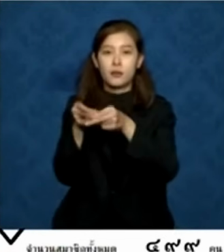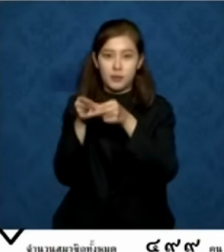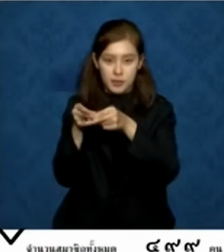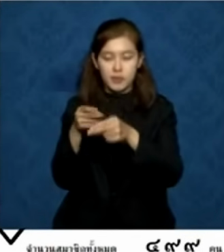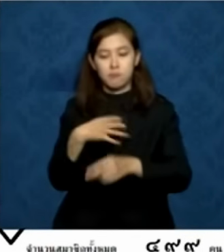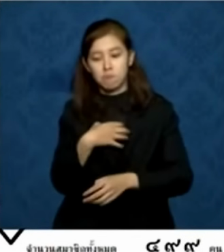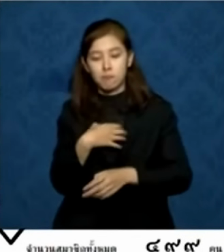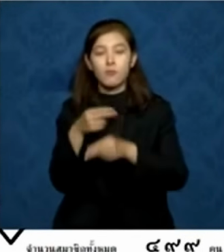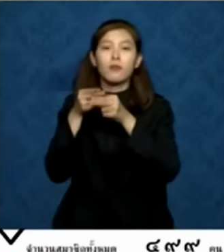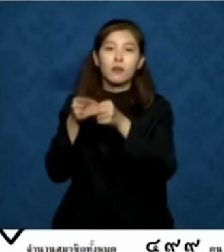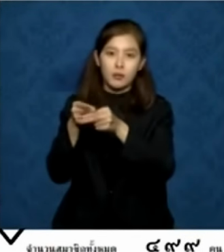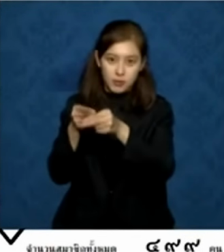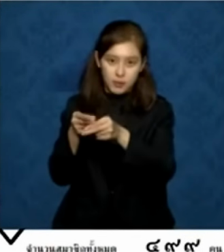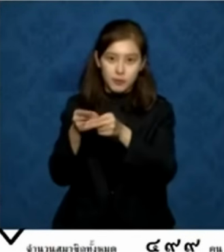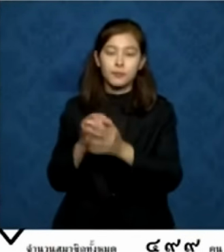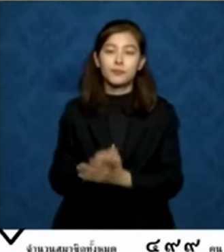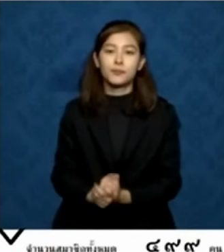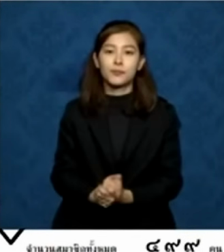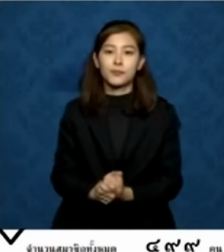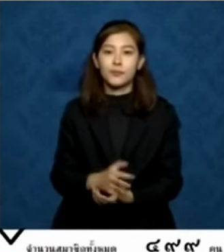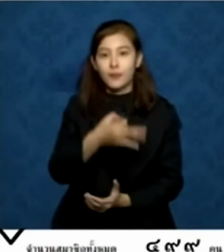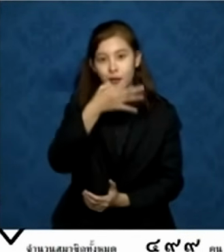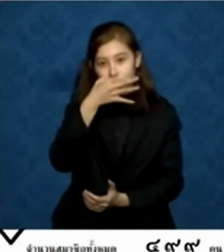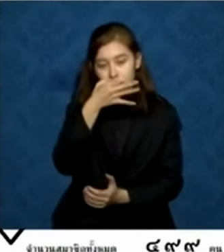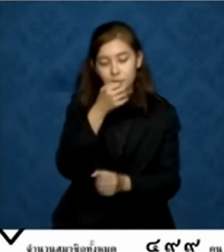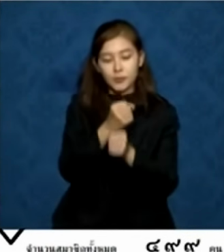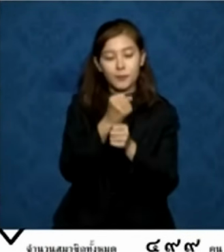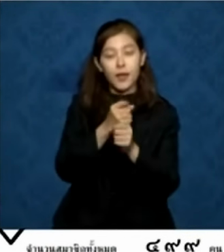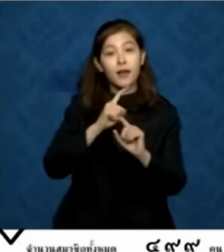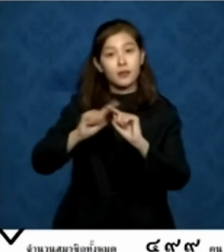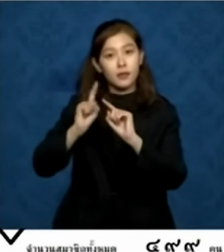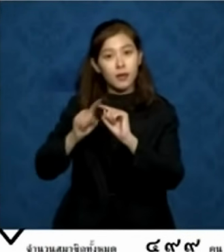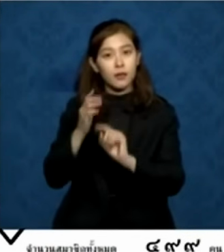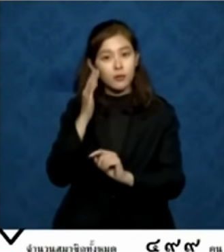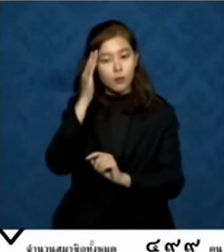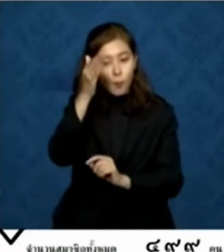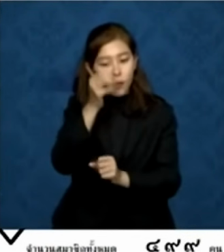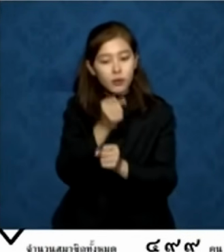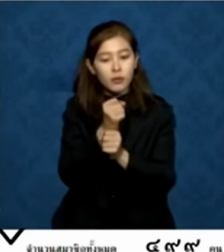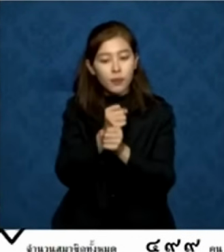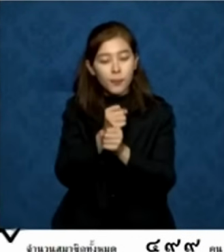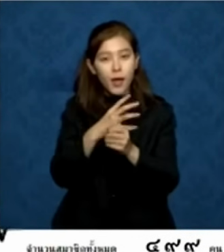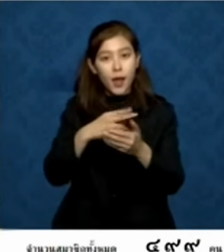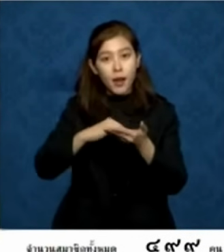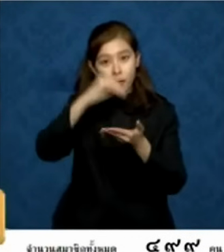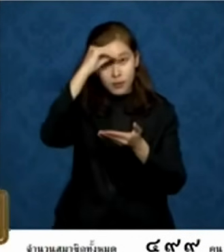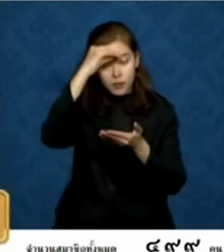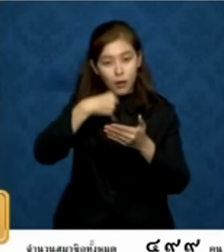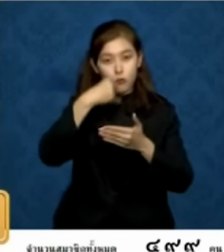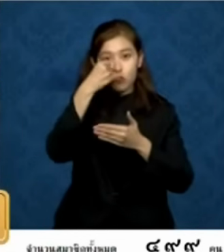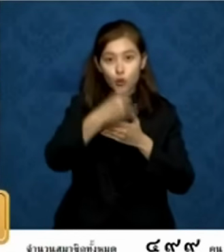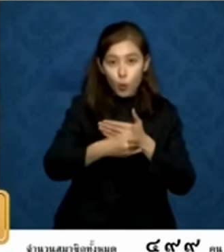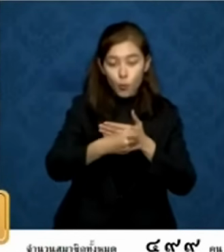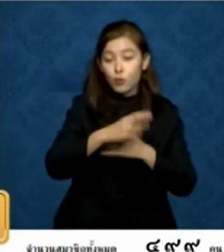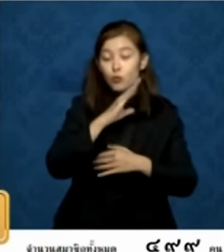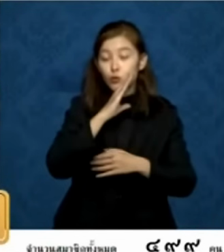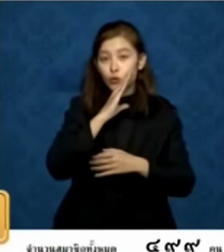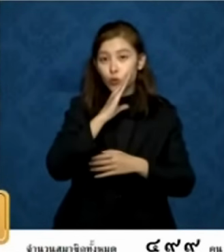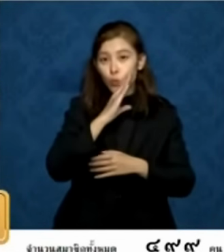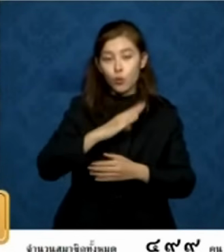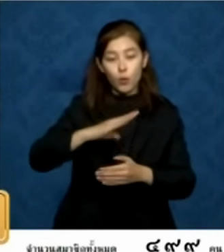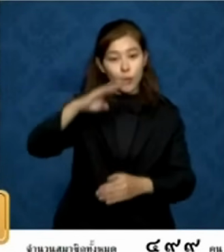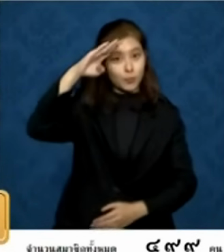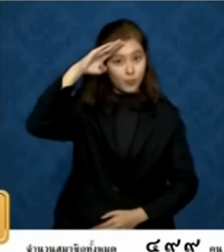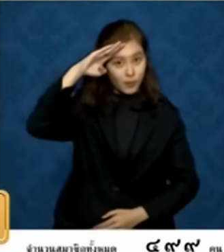าชีพรวมถึงโอกาสในการประกอบอาชีพหลังจากการเป็นทหารประจำ